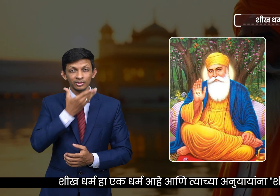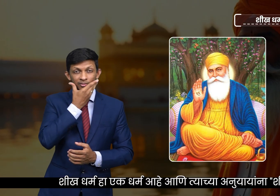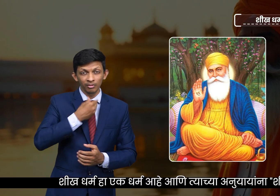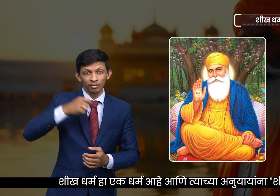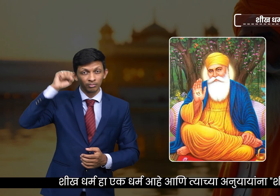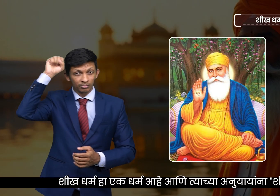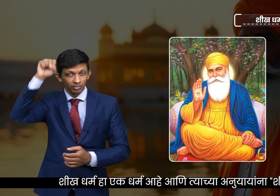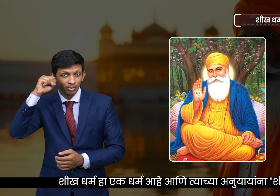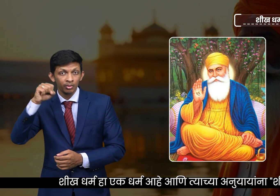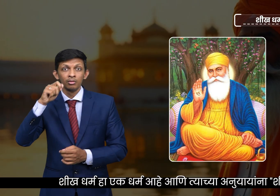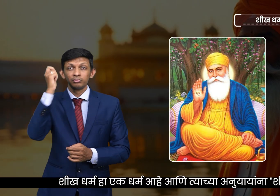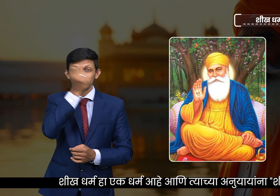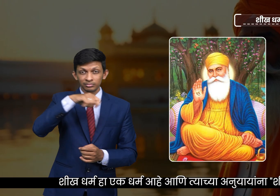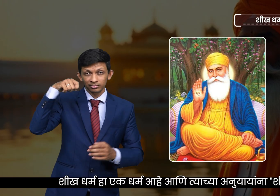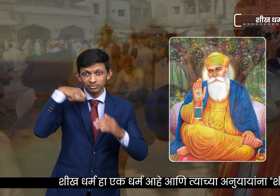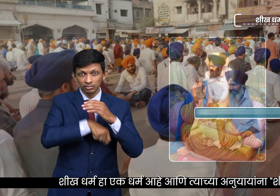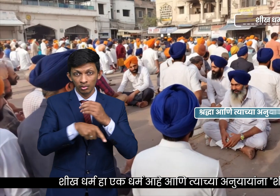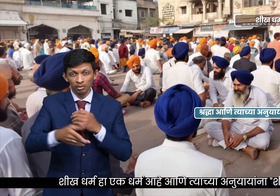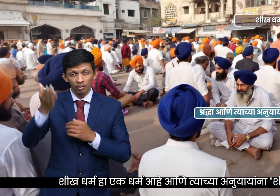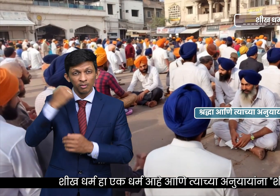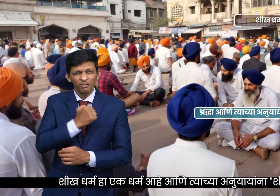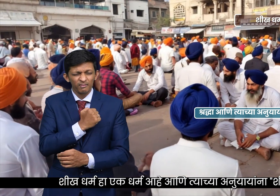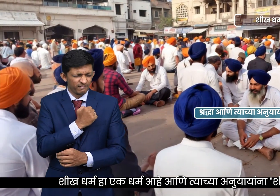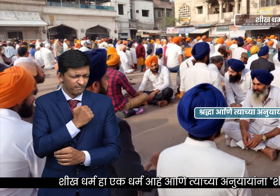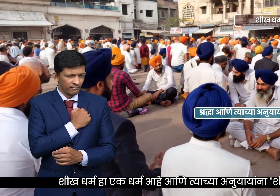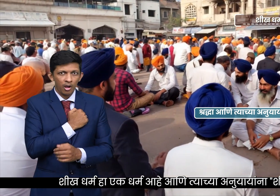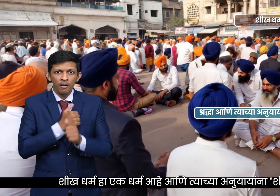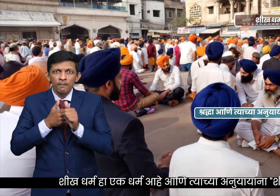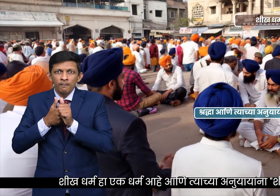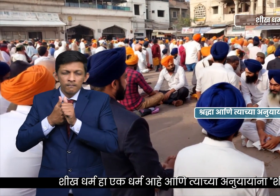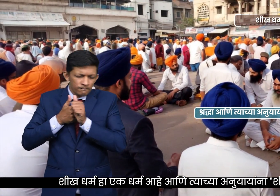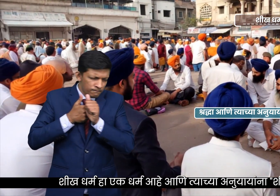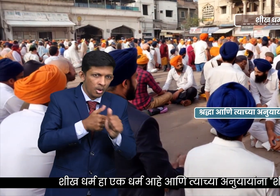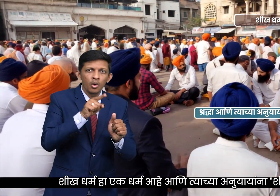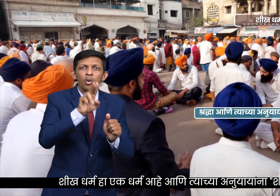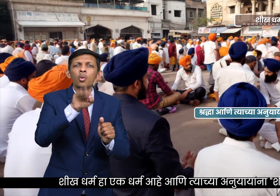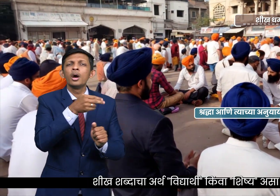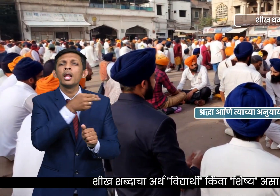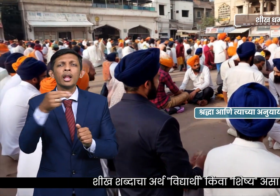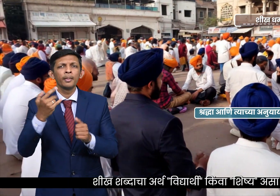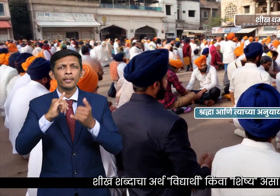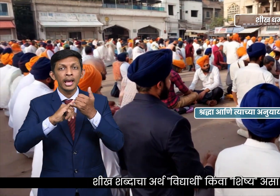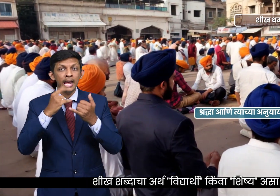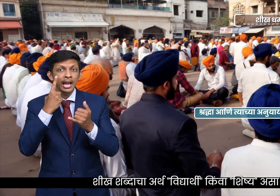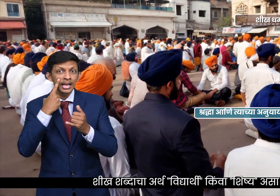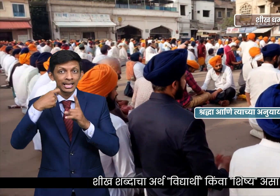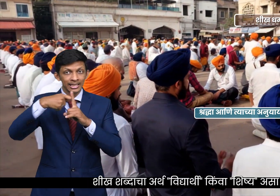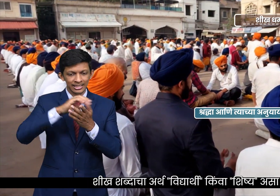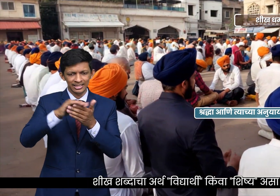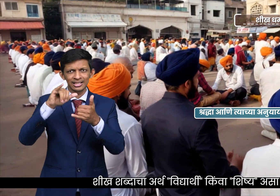शीख धर्म हा एक धर्म आहे आणि त्याच्या अनुयायांना शीख म्हणतात. शीख धर्माचा